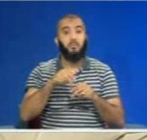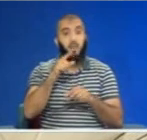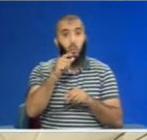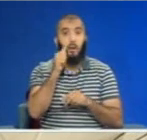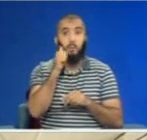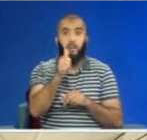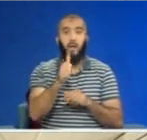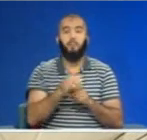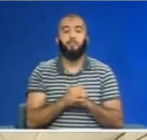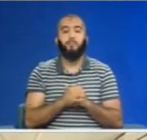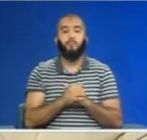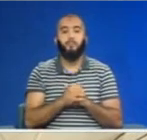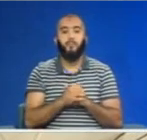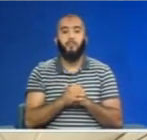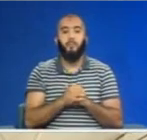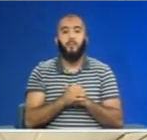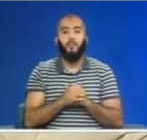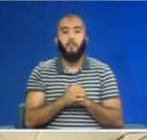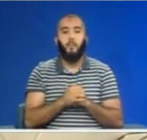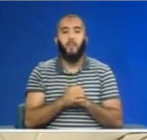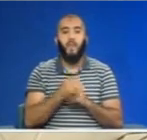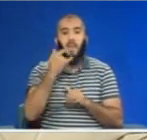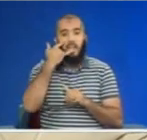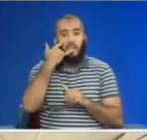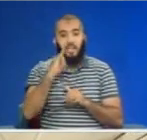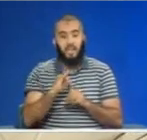تمليك. معنى ذلك إذا امتنع الأخ